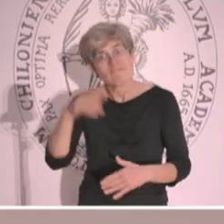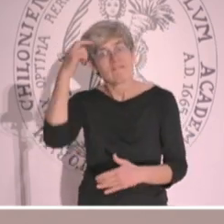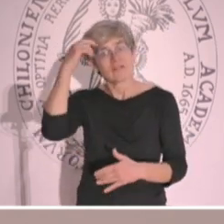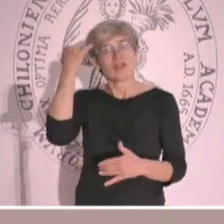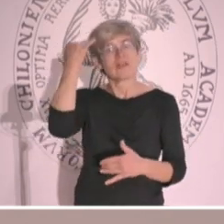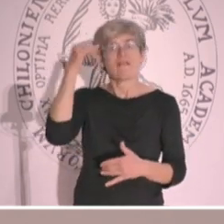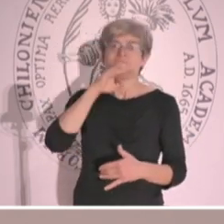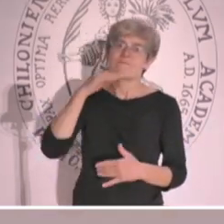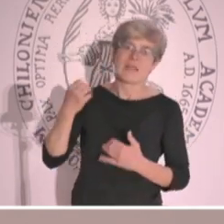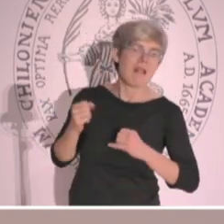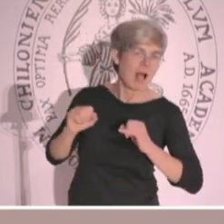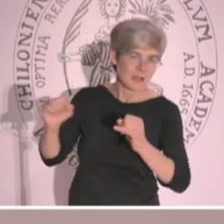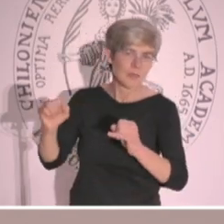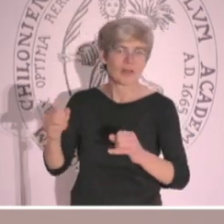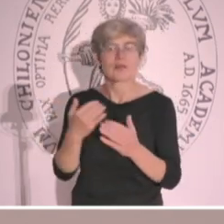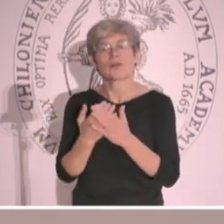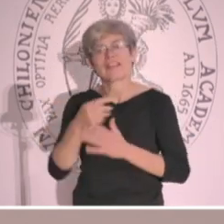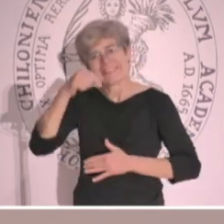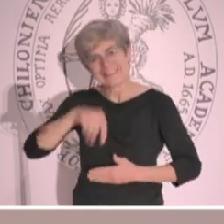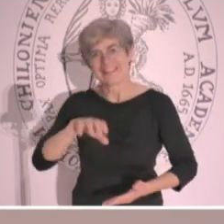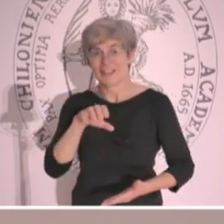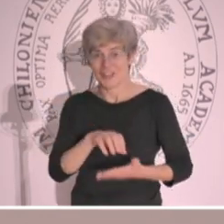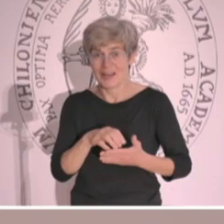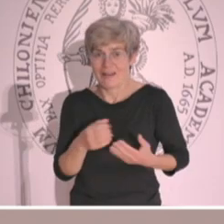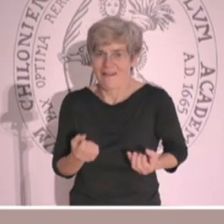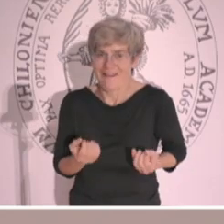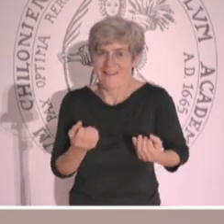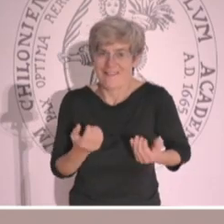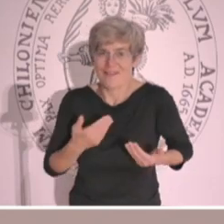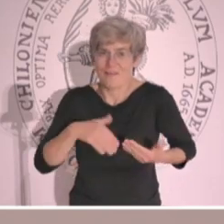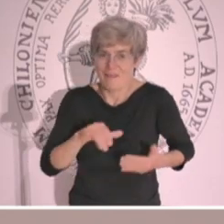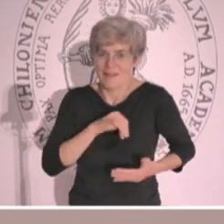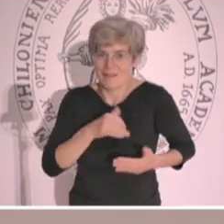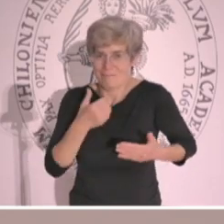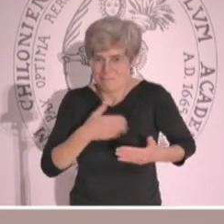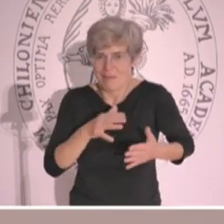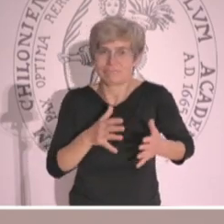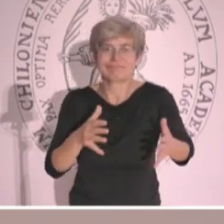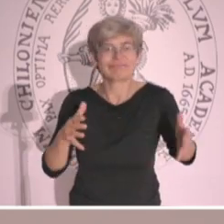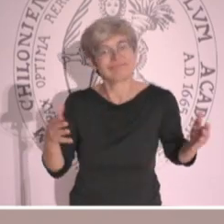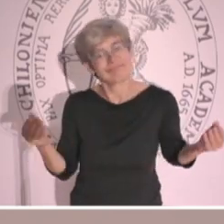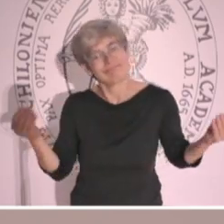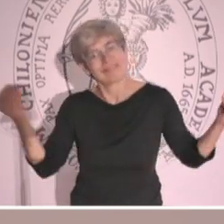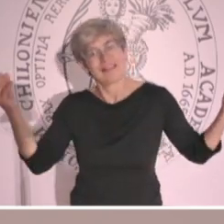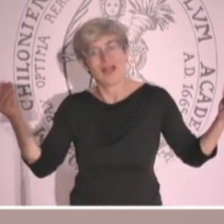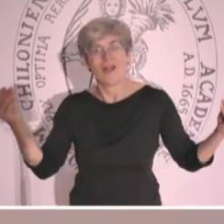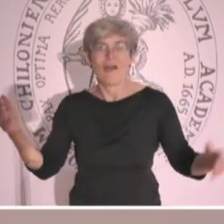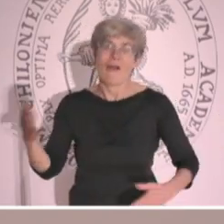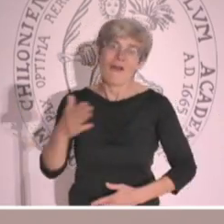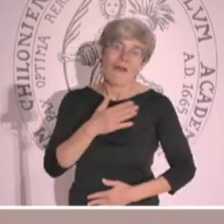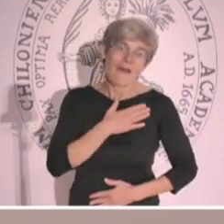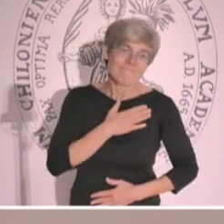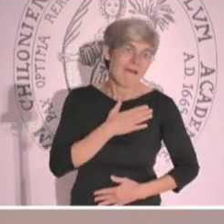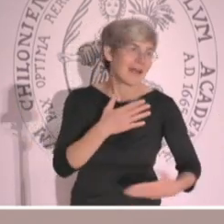noch interessanter, noch nachhaltiger, noch vielfältiger werden kann. Und ich kann Sie nur einladen, werden Sie ein Teil